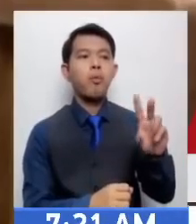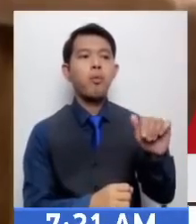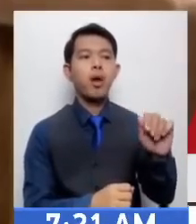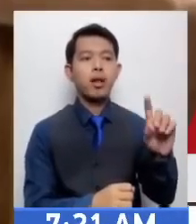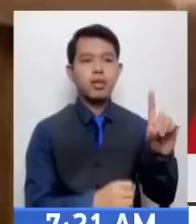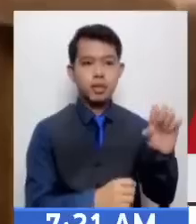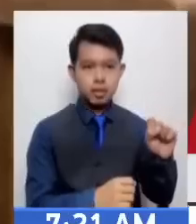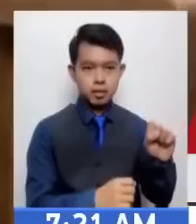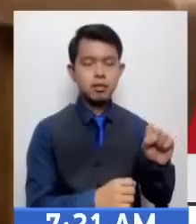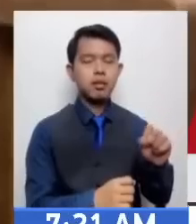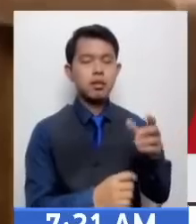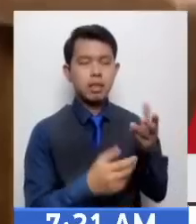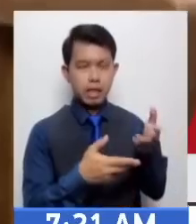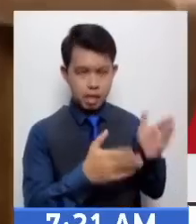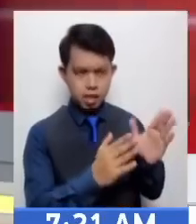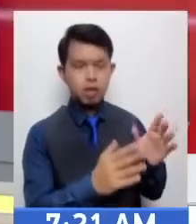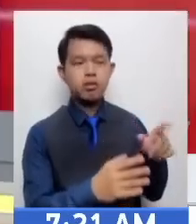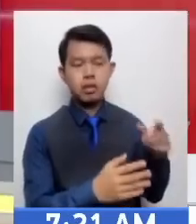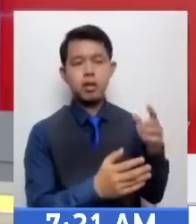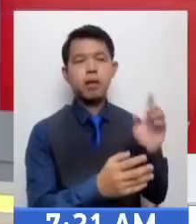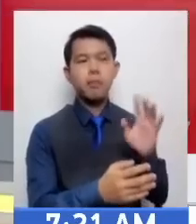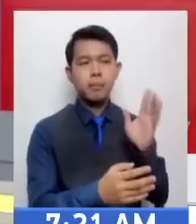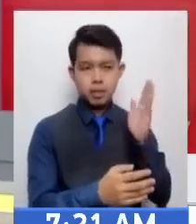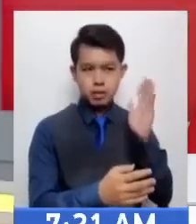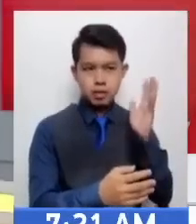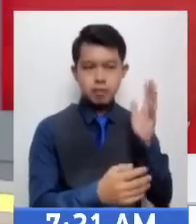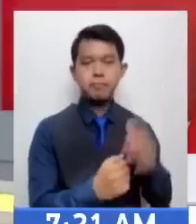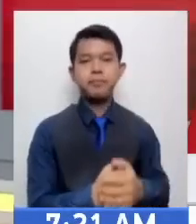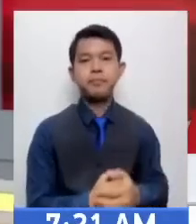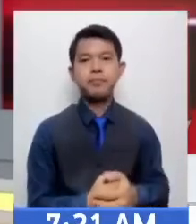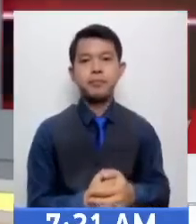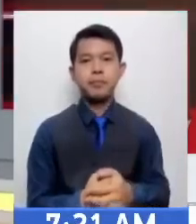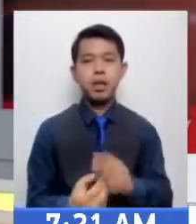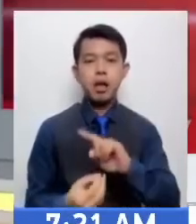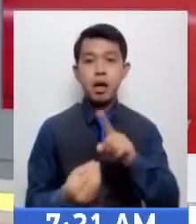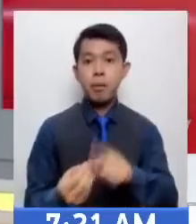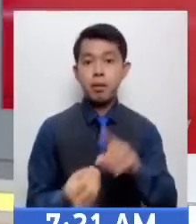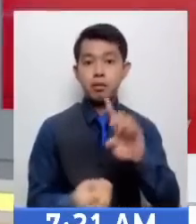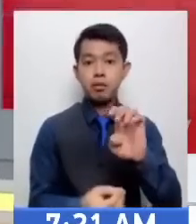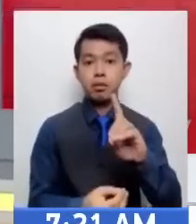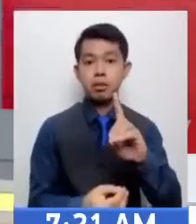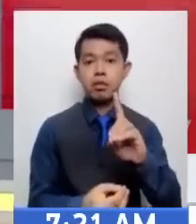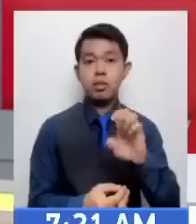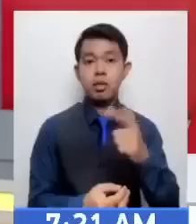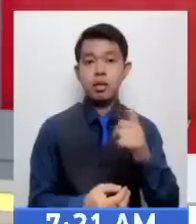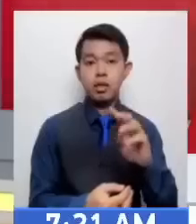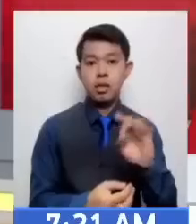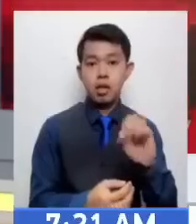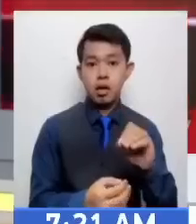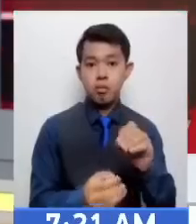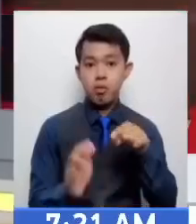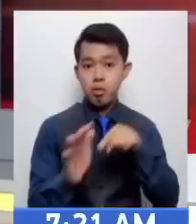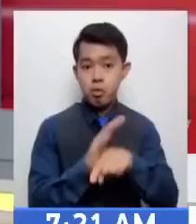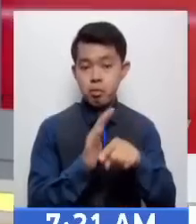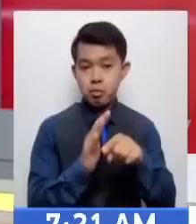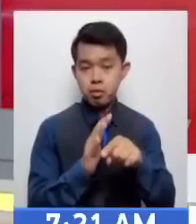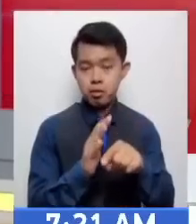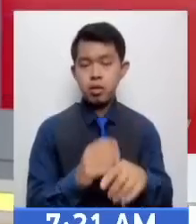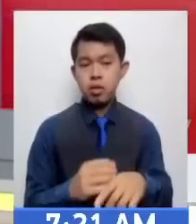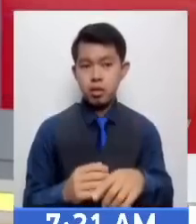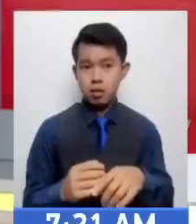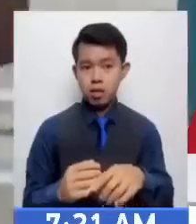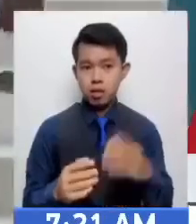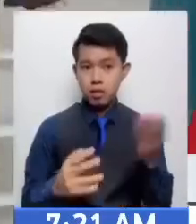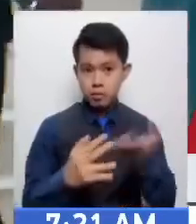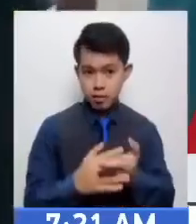Okay, oras po masamban siya ng kaso kaugnay ng De Gamo na murder, babalik na ho ba siya sa Pilipinas? Nasa sa